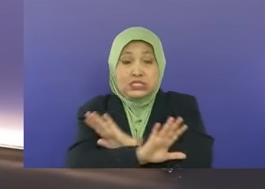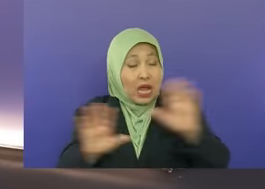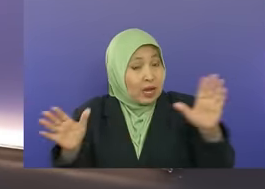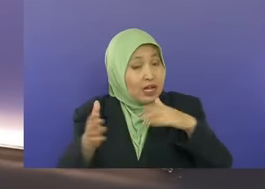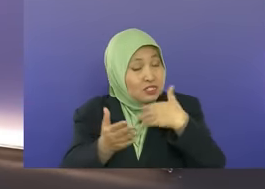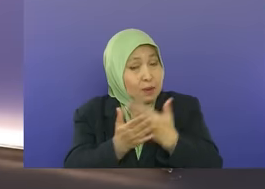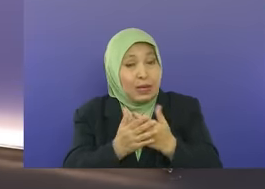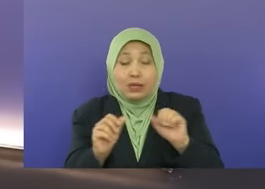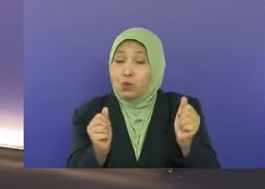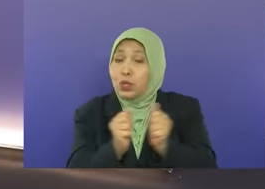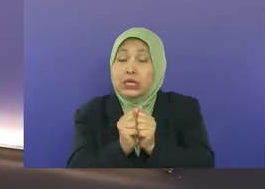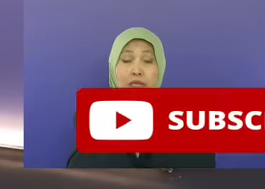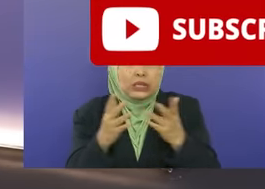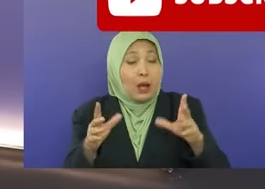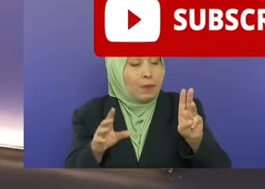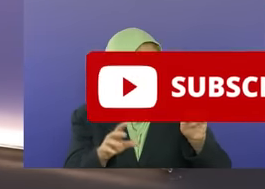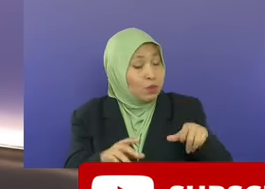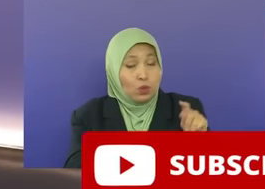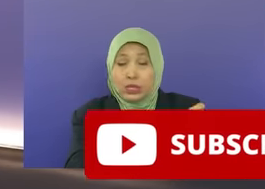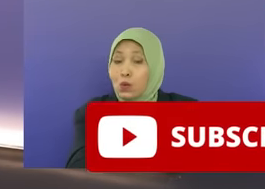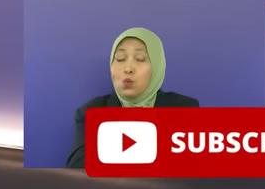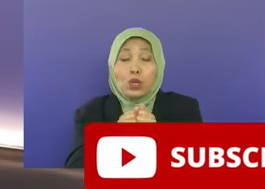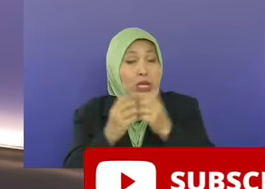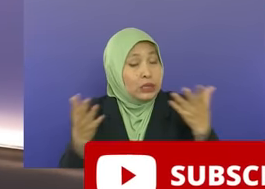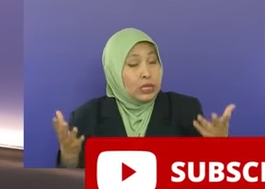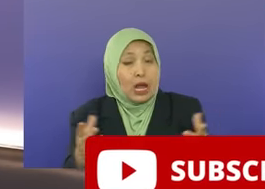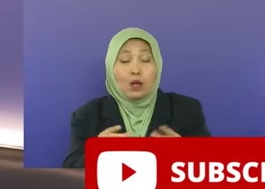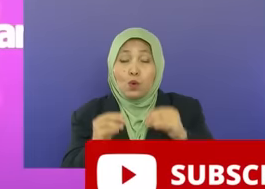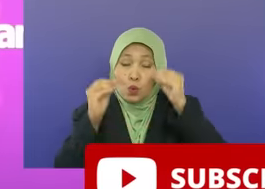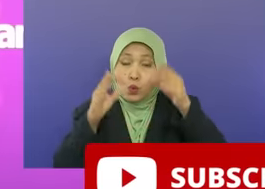takdir Quran time ke tak di kelas Quran